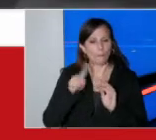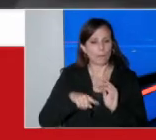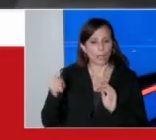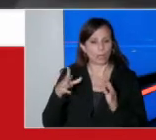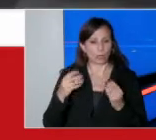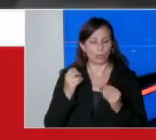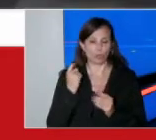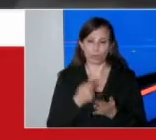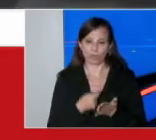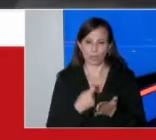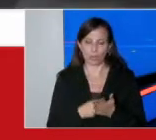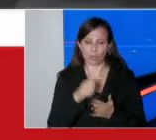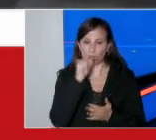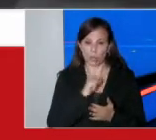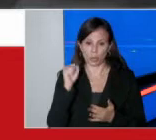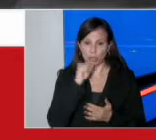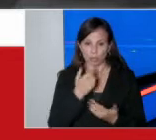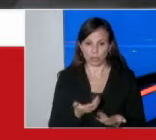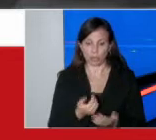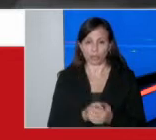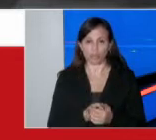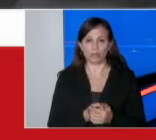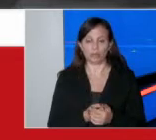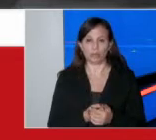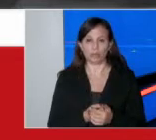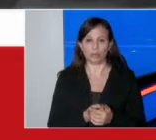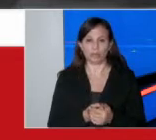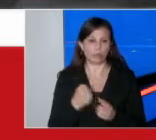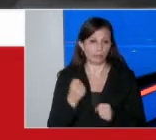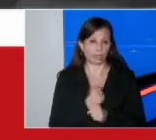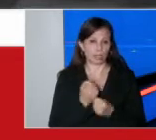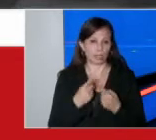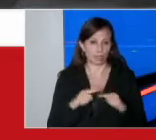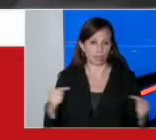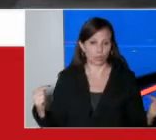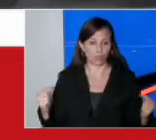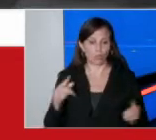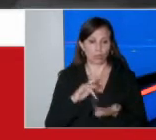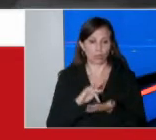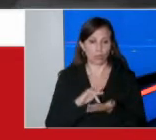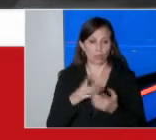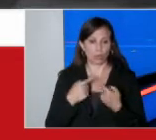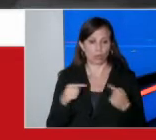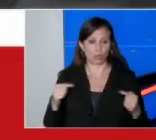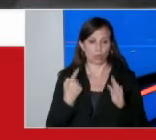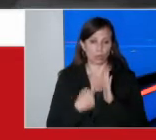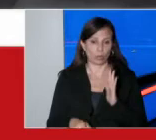היום ליוצרים ומבצעים, מיליונים, מהעסקים השונים ומהמקומות השונים שיקבלו